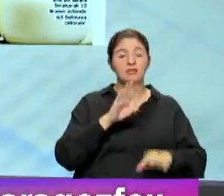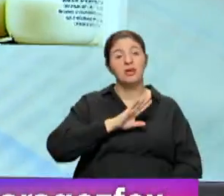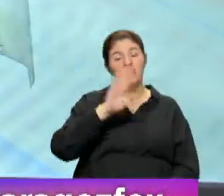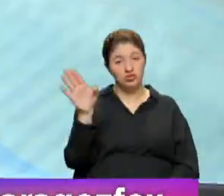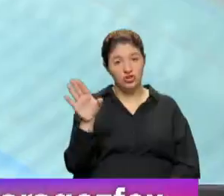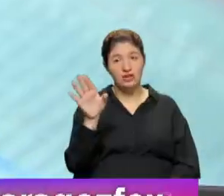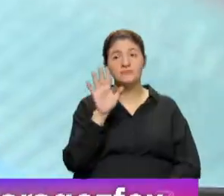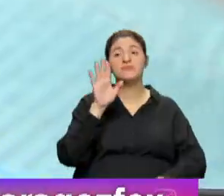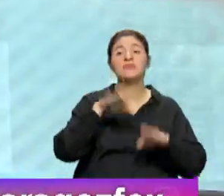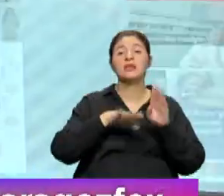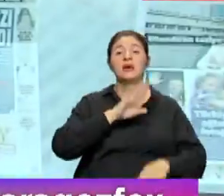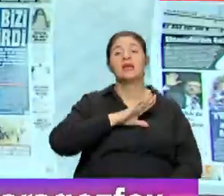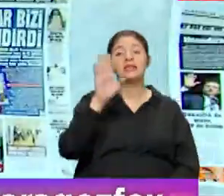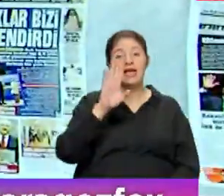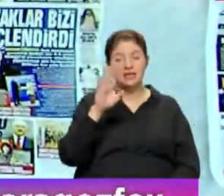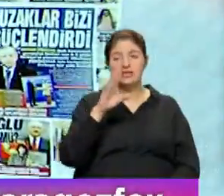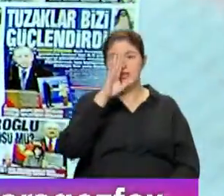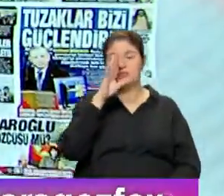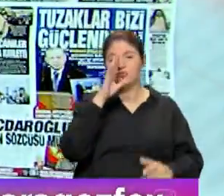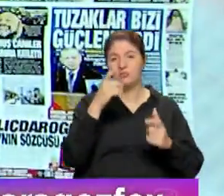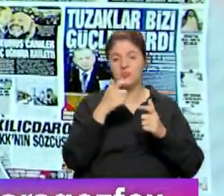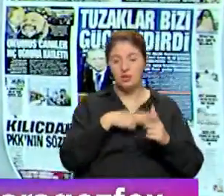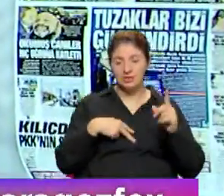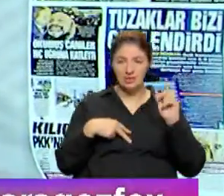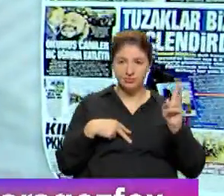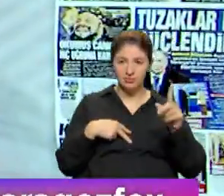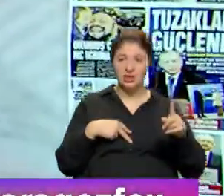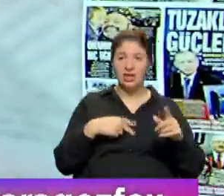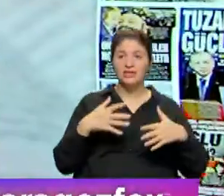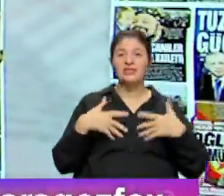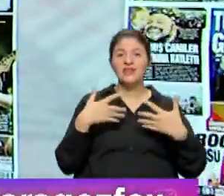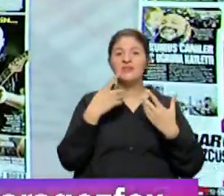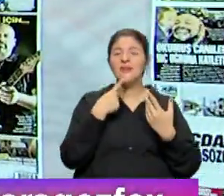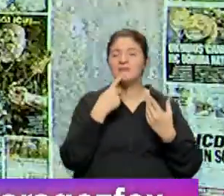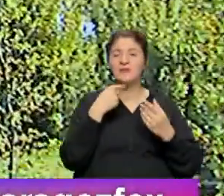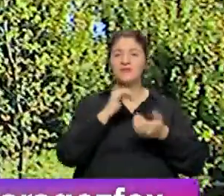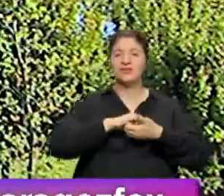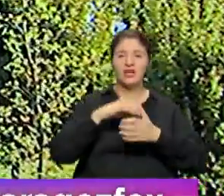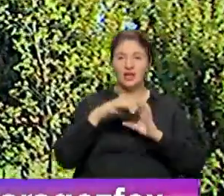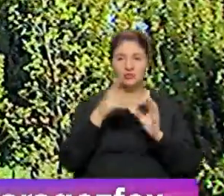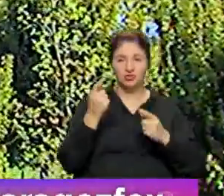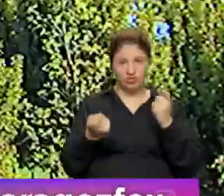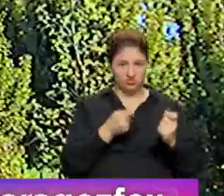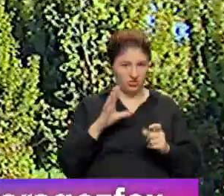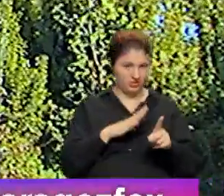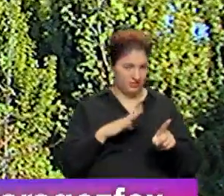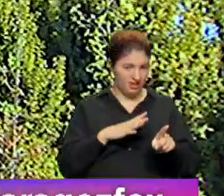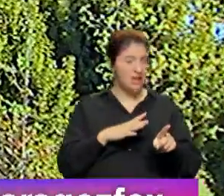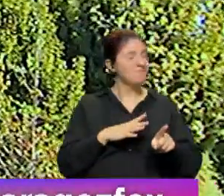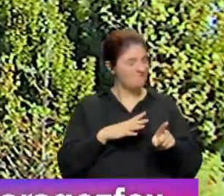gideceğiz reklamlara giderken İstanbul Büyükşehir Belediyesi'nin sevimli dostlarımızla ilgili bir çalışması